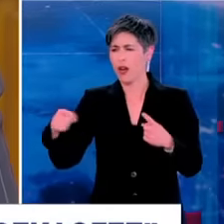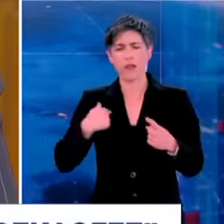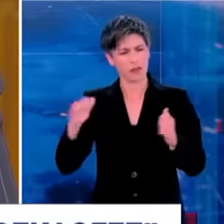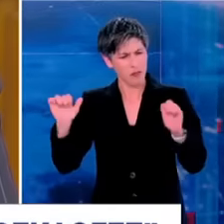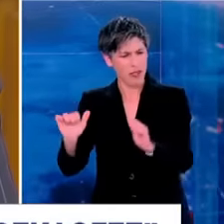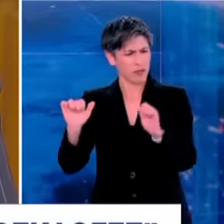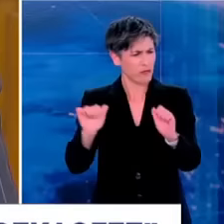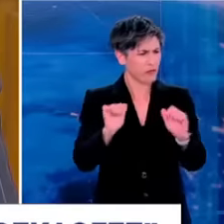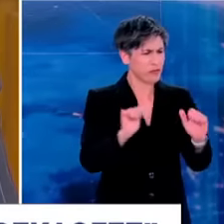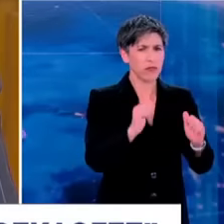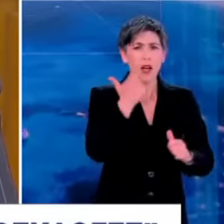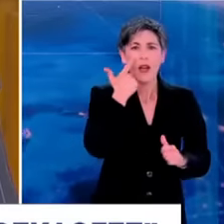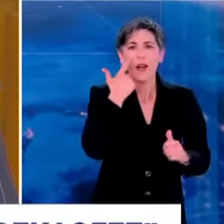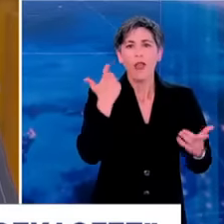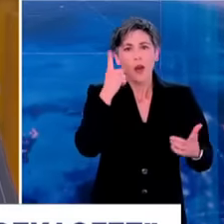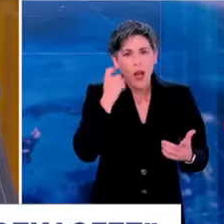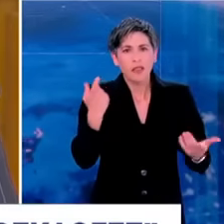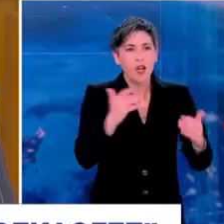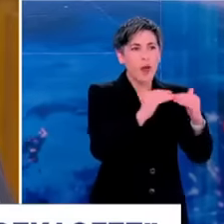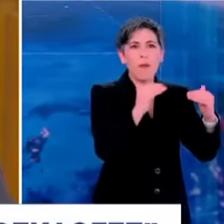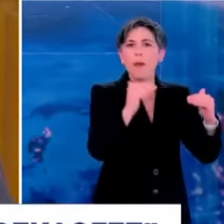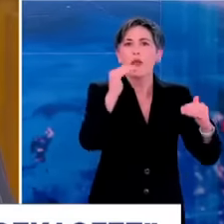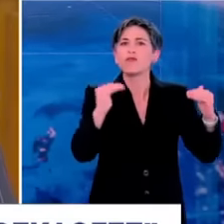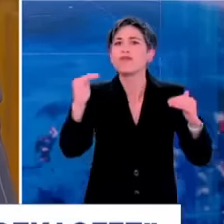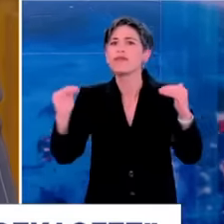Λοιπόν, για να μπορούμε να κάνουμε και τη δουλειά μας. Οι ευρωεκλογές